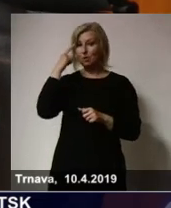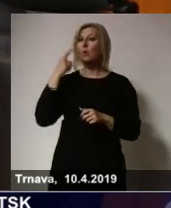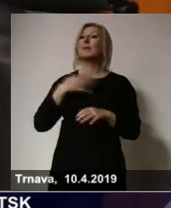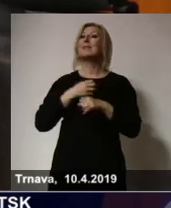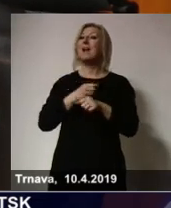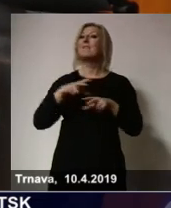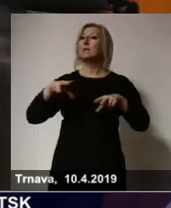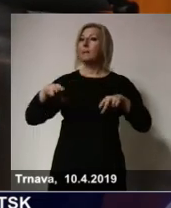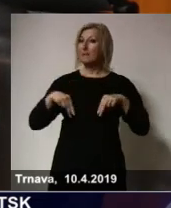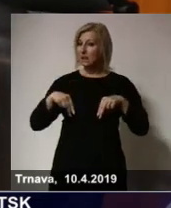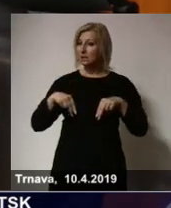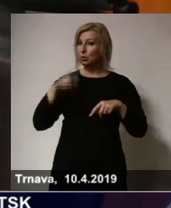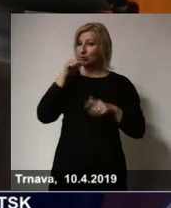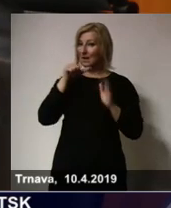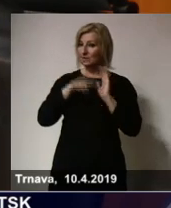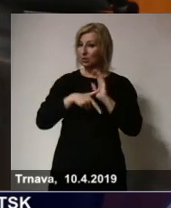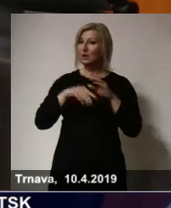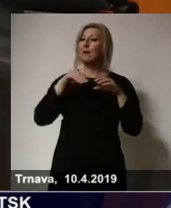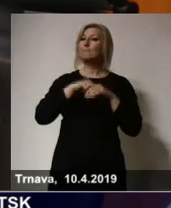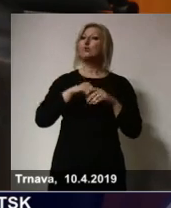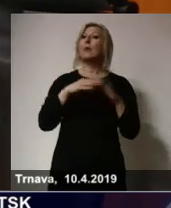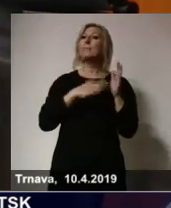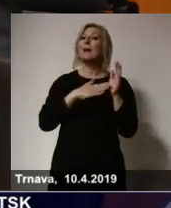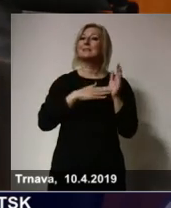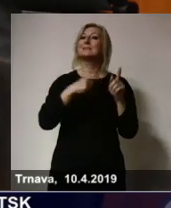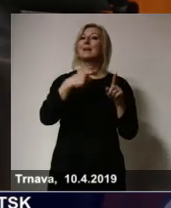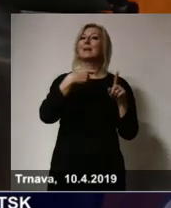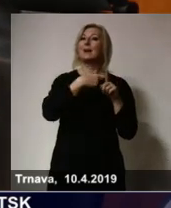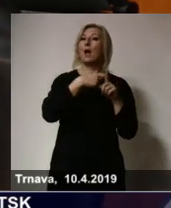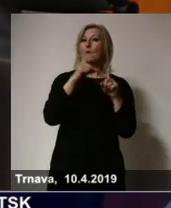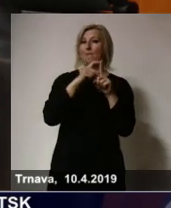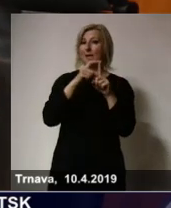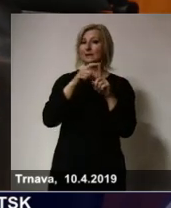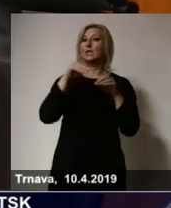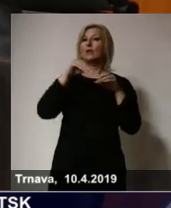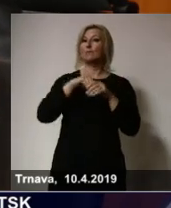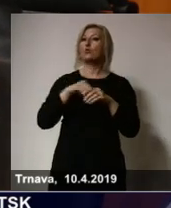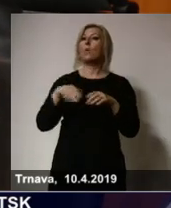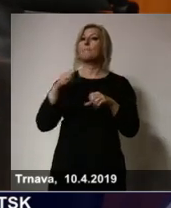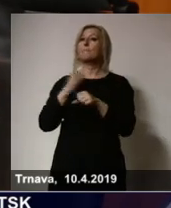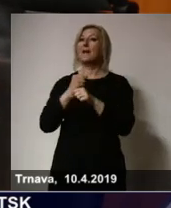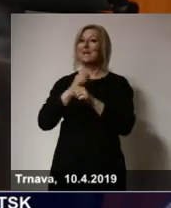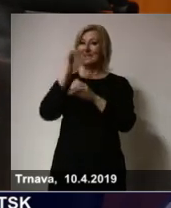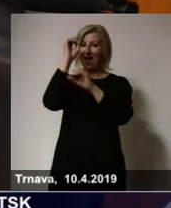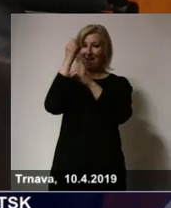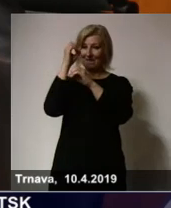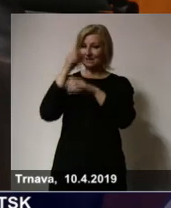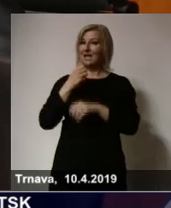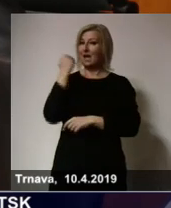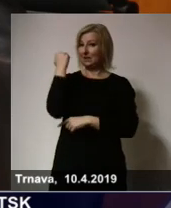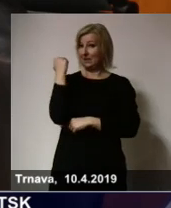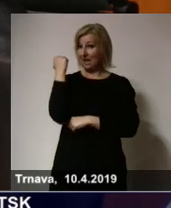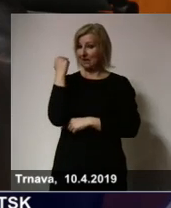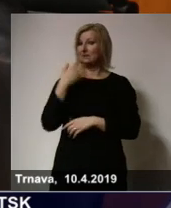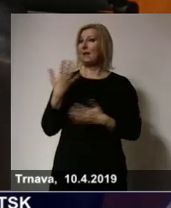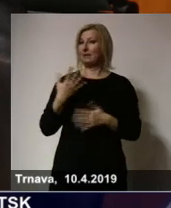predsedu TTSK na vymenovanie magistra Kalova Petríka do funkcie riaditeľa hvezdárne a planetária Mirana Rasteslava Štefánika v Lohovci a